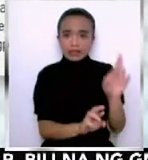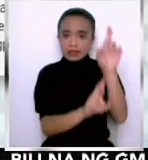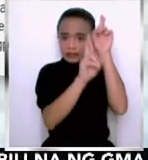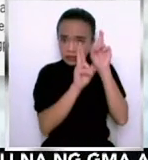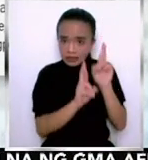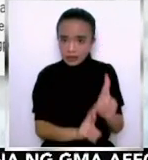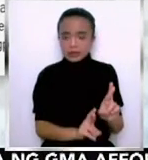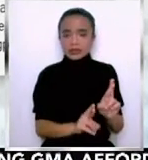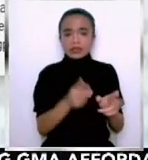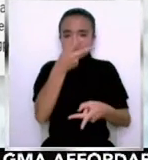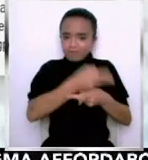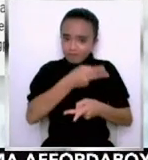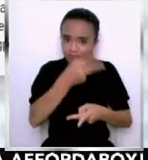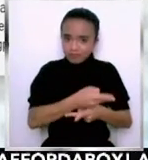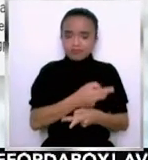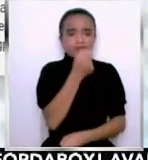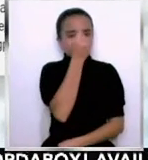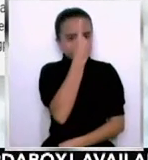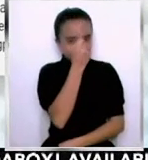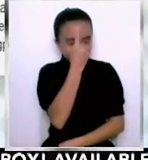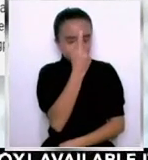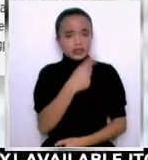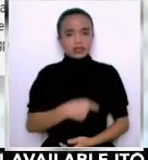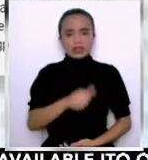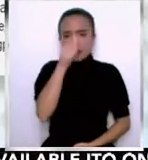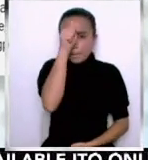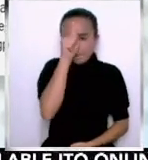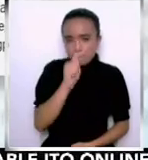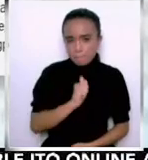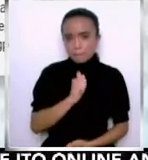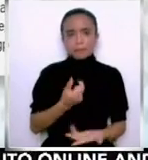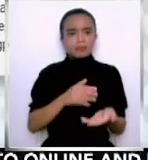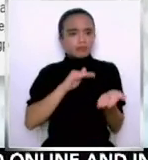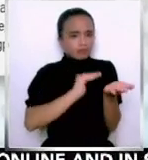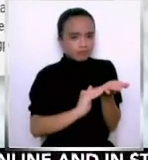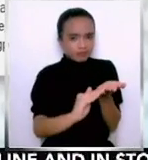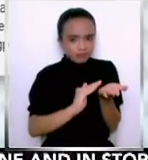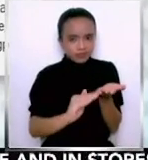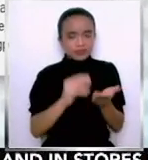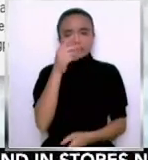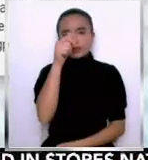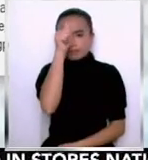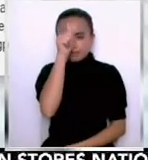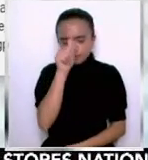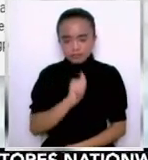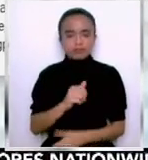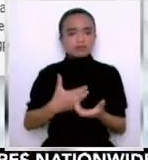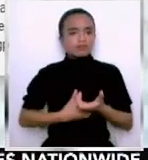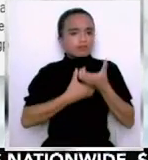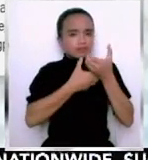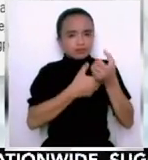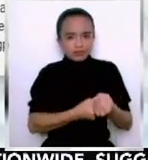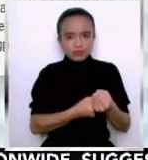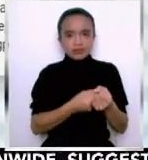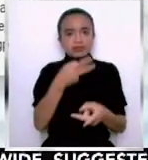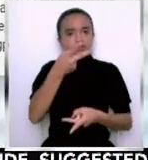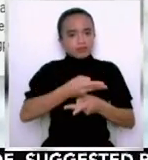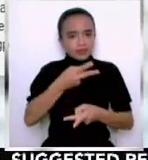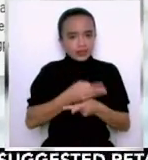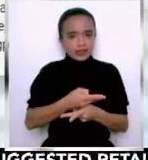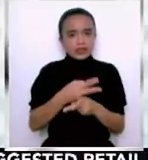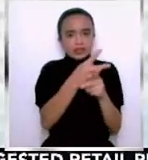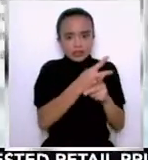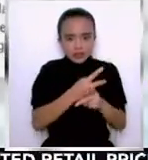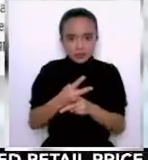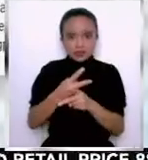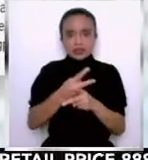pag-aalaga, pag-unawa, pagtitiis, pagpapatawad, pasensya, pagtiwala, pag-aasikaso at pagprotekta